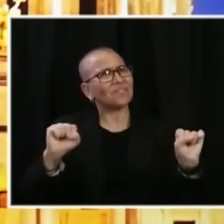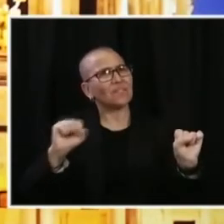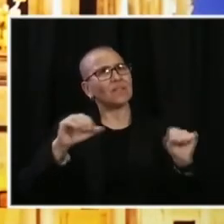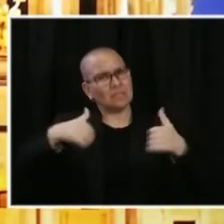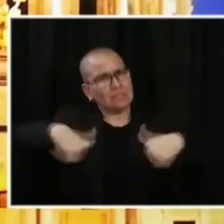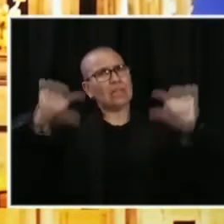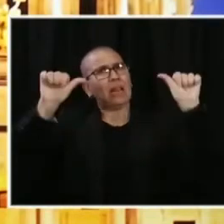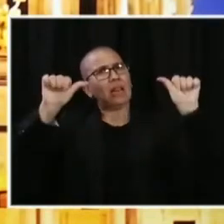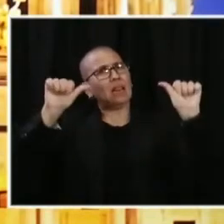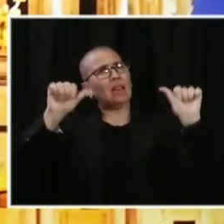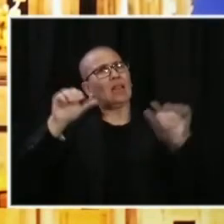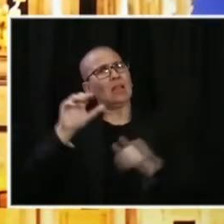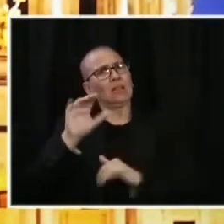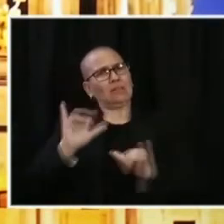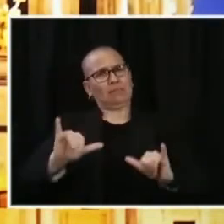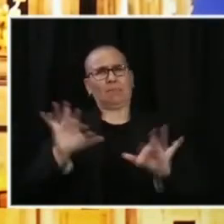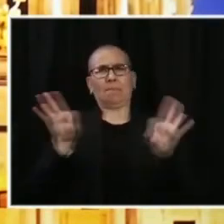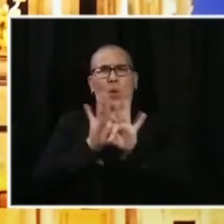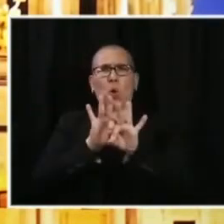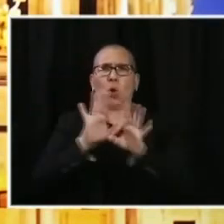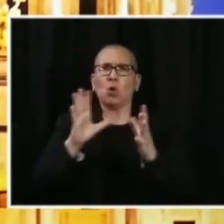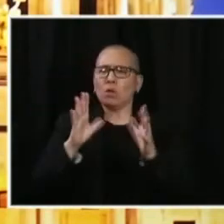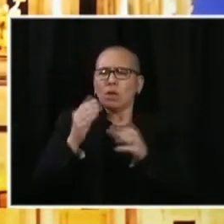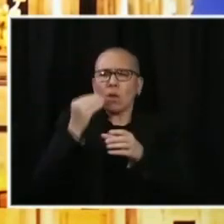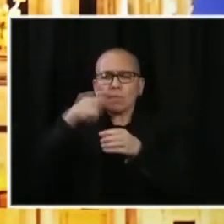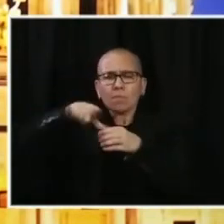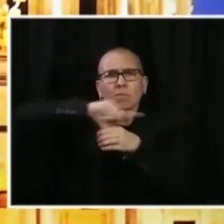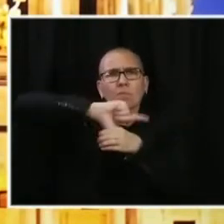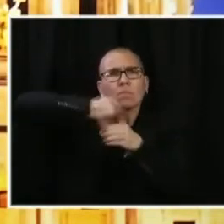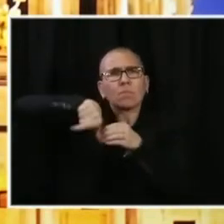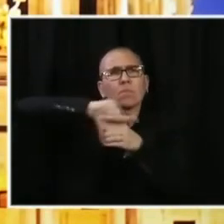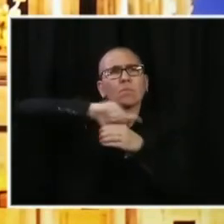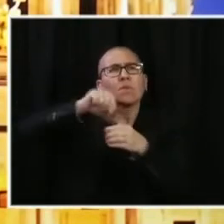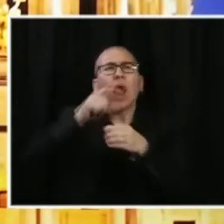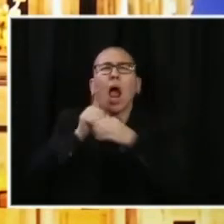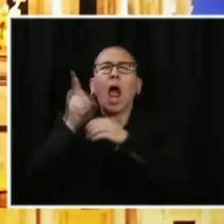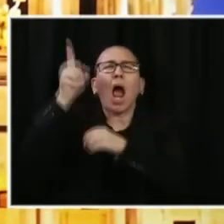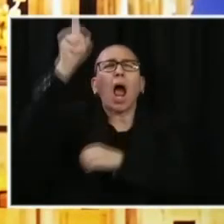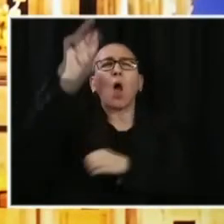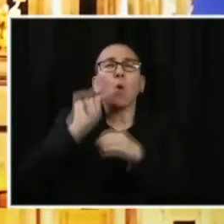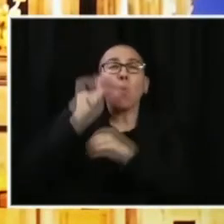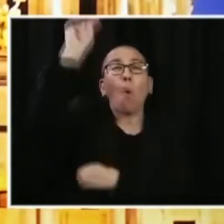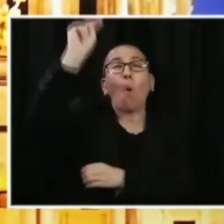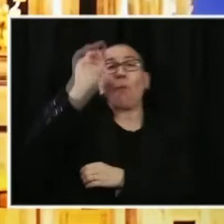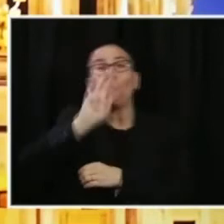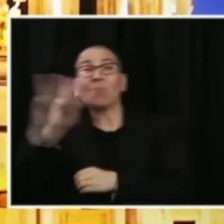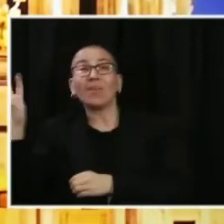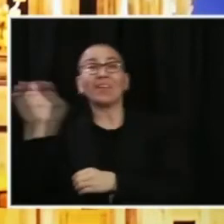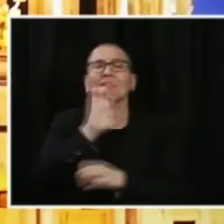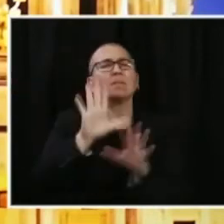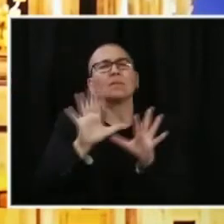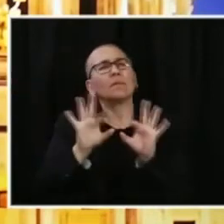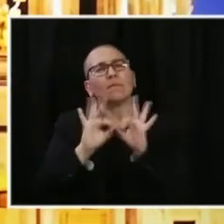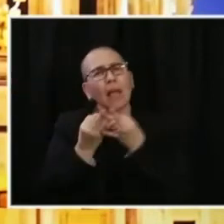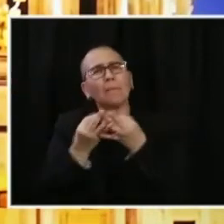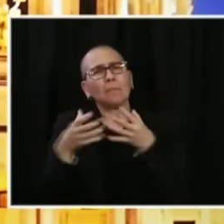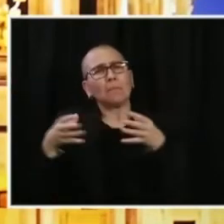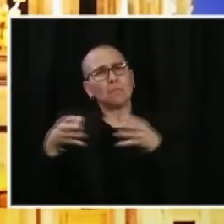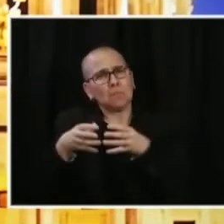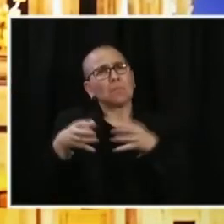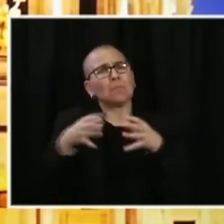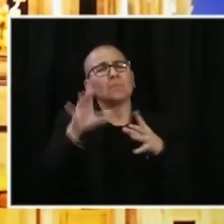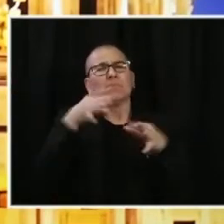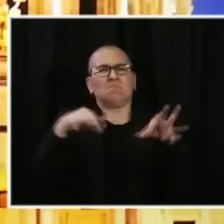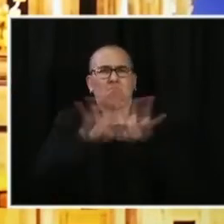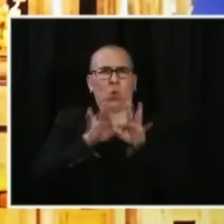mốt hai tiền cơ sở đời nhớ có một kể nhớ sáng nữa nhớ gì trong chế mua đồ khỏi kể khỏi chơi tốt cả xứ từ khi mà từ khi nó bé là một cổ ở